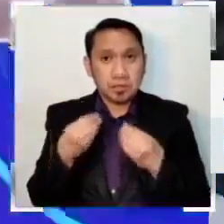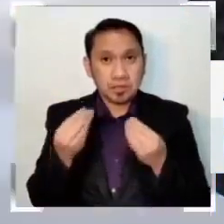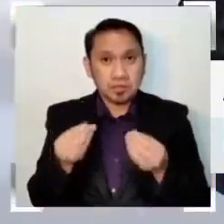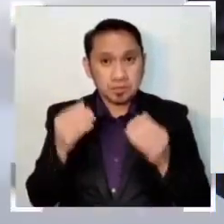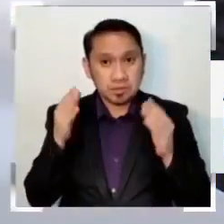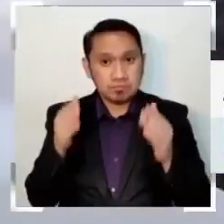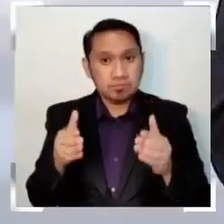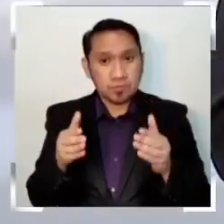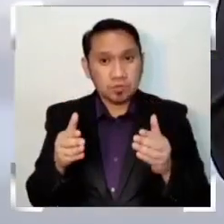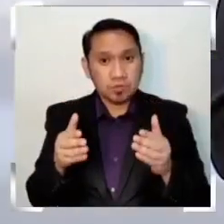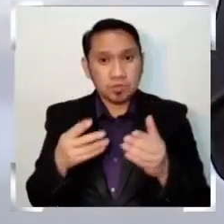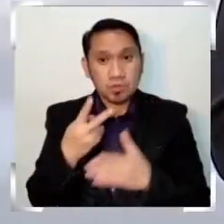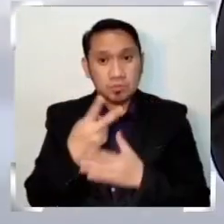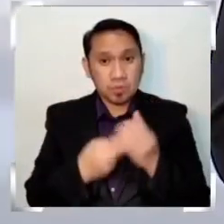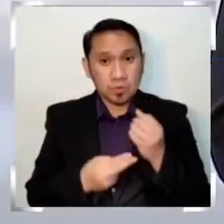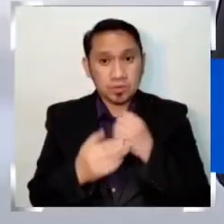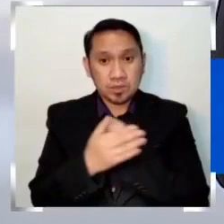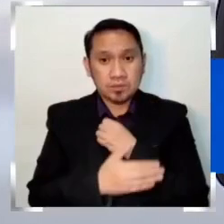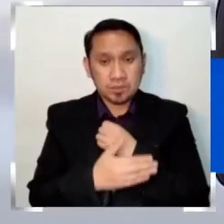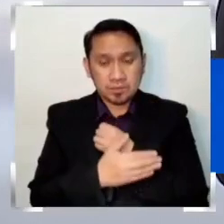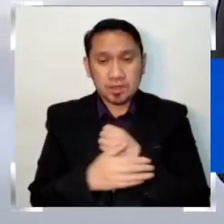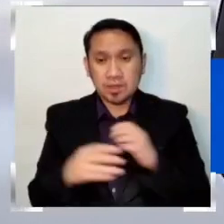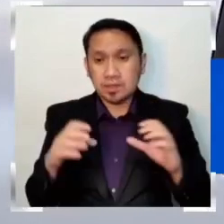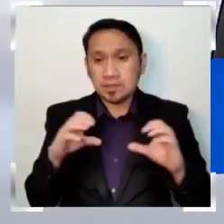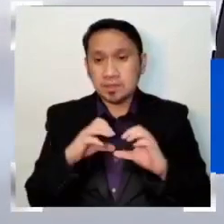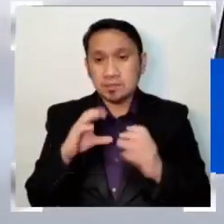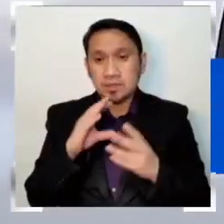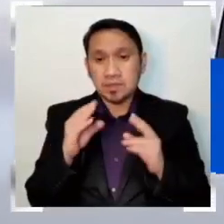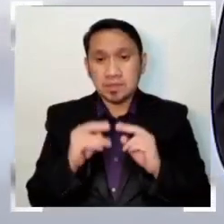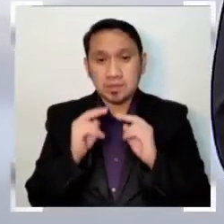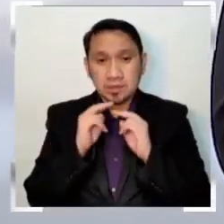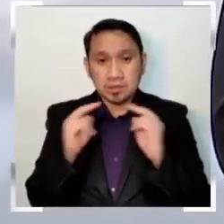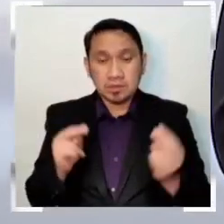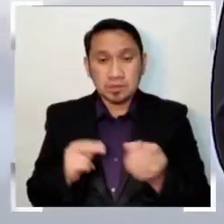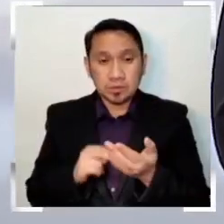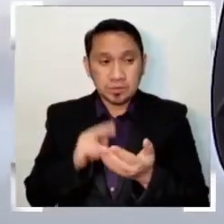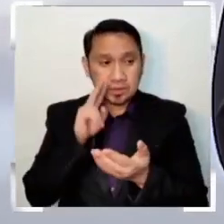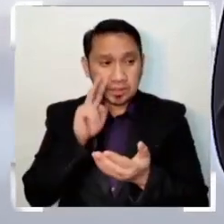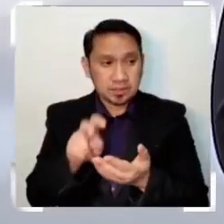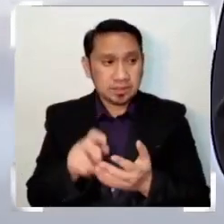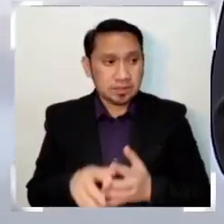Para sa GMA Integrated News, JP Soriano ang inyong saksi.